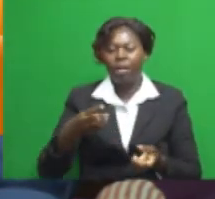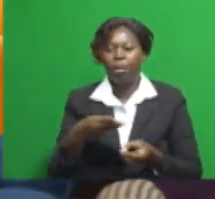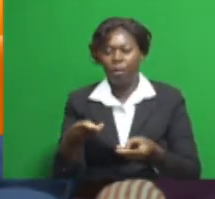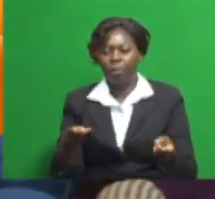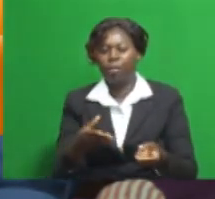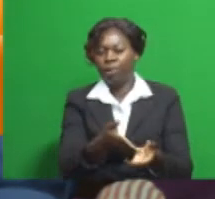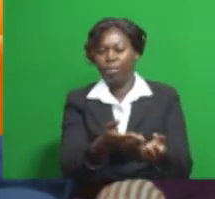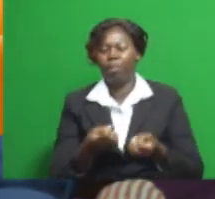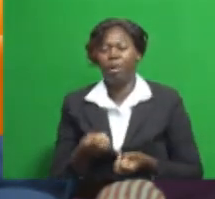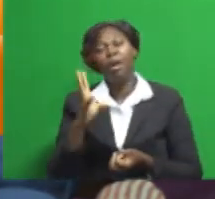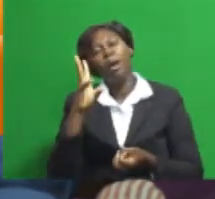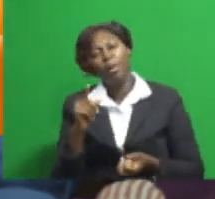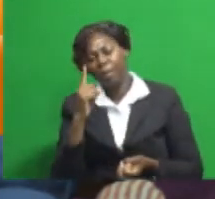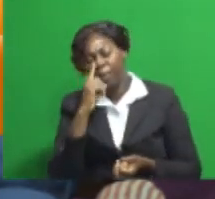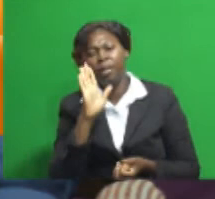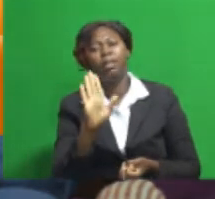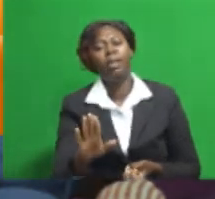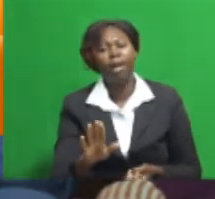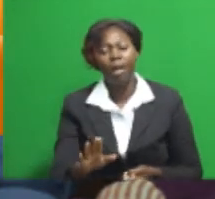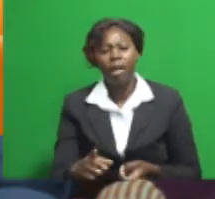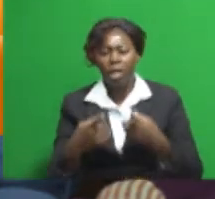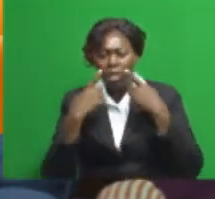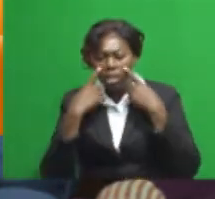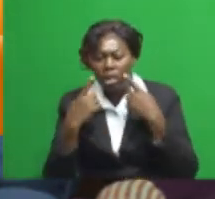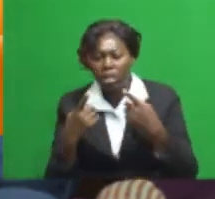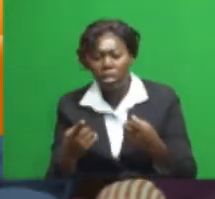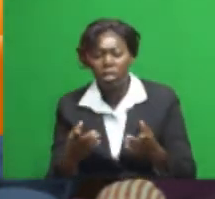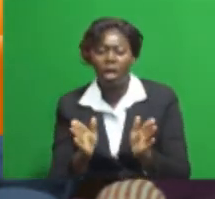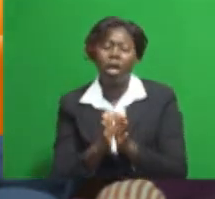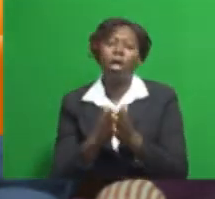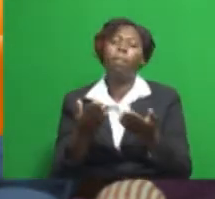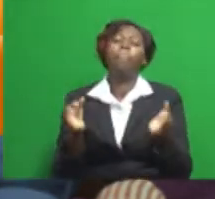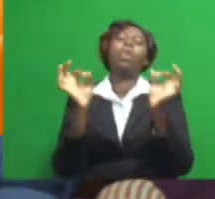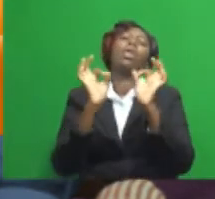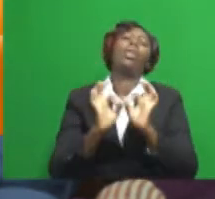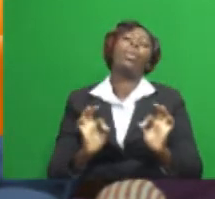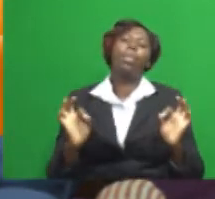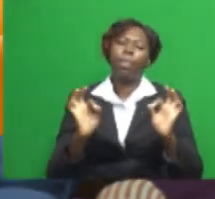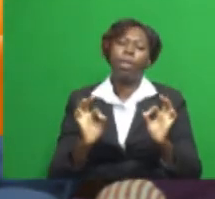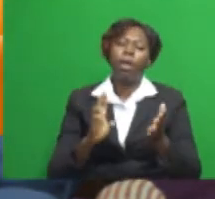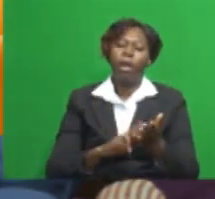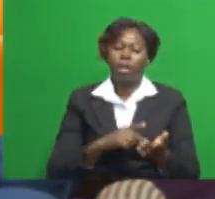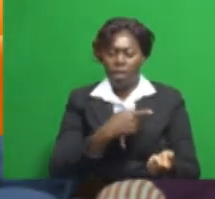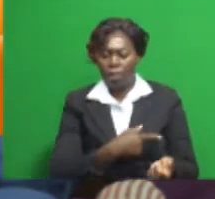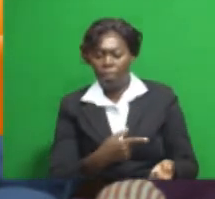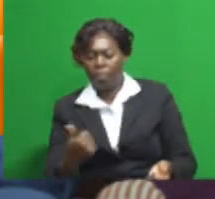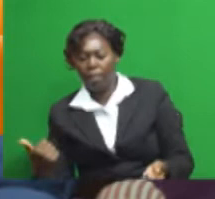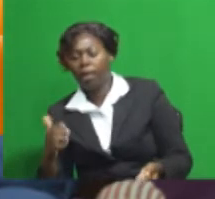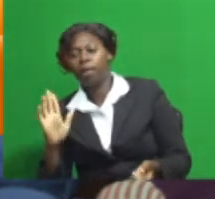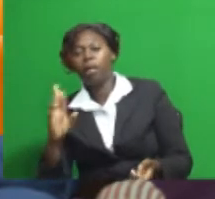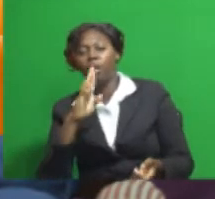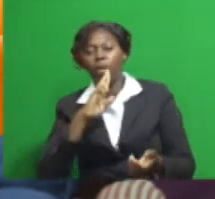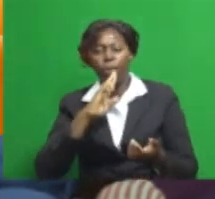navo asi varanda vakati vachisvikapo vakawana vasimo mutorongo vakadzoka vakavaudza